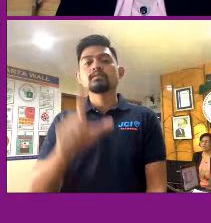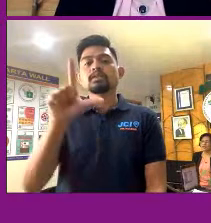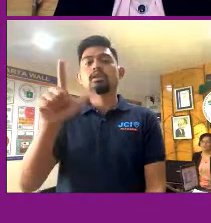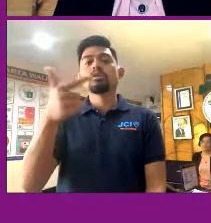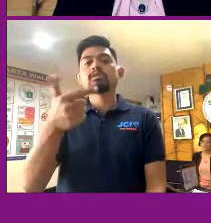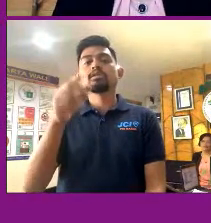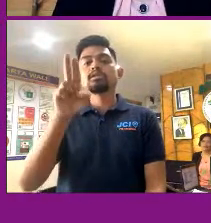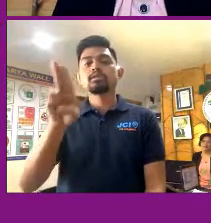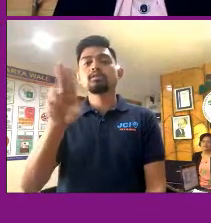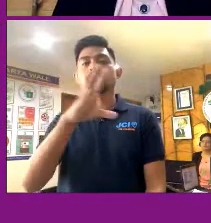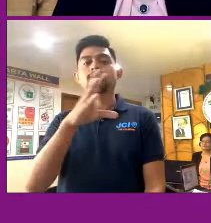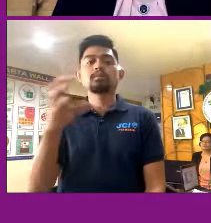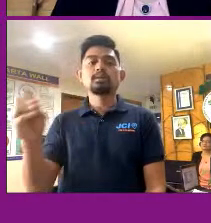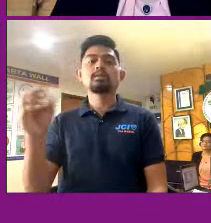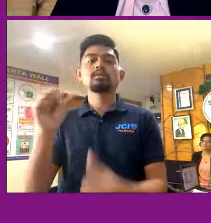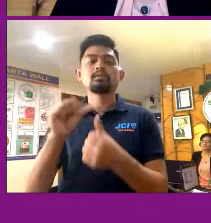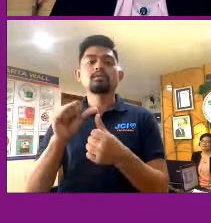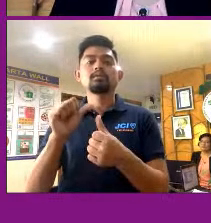LGUs and the